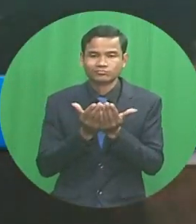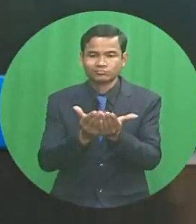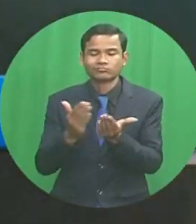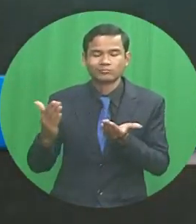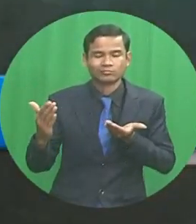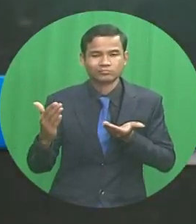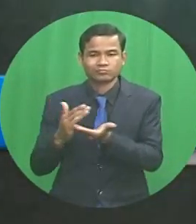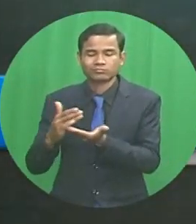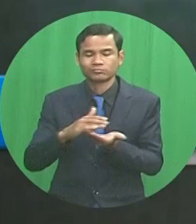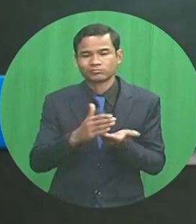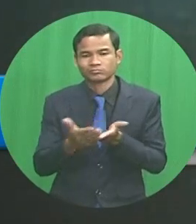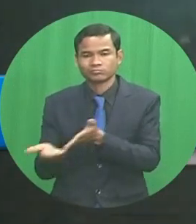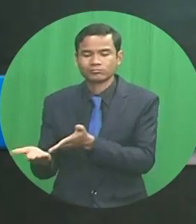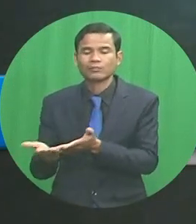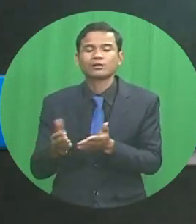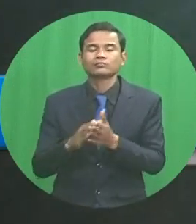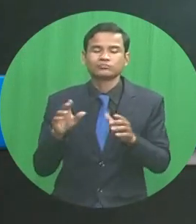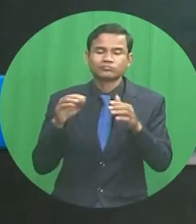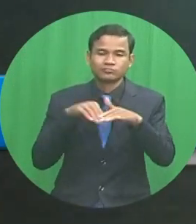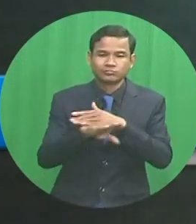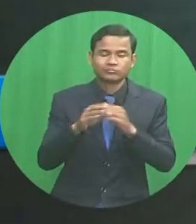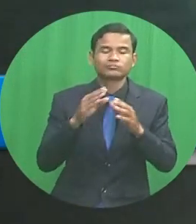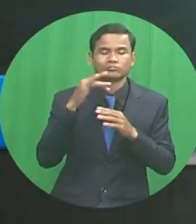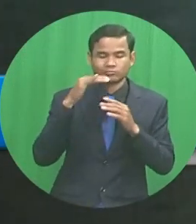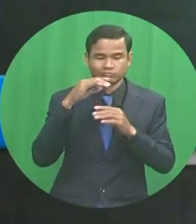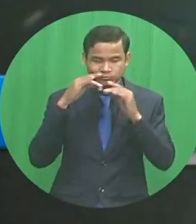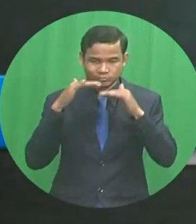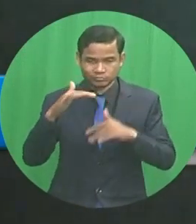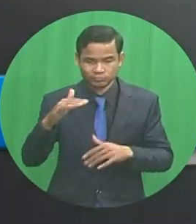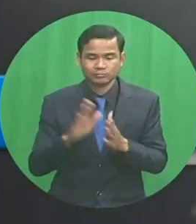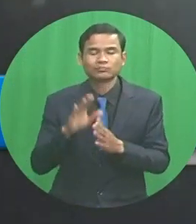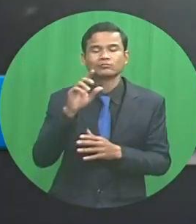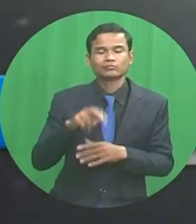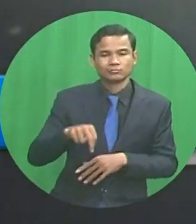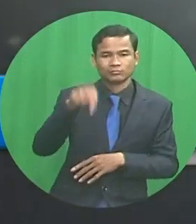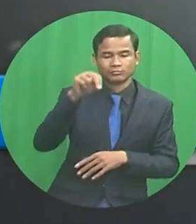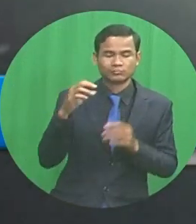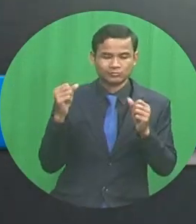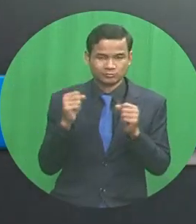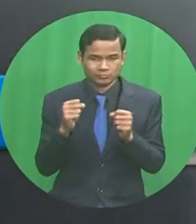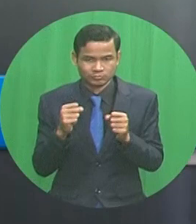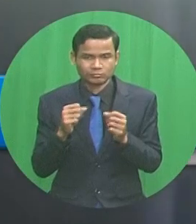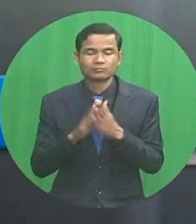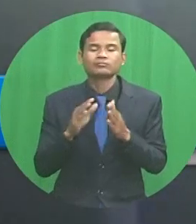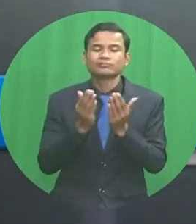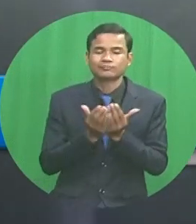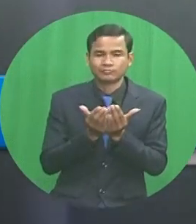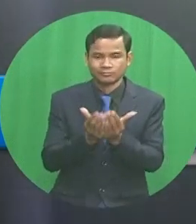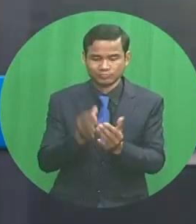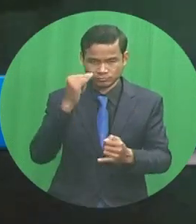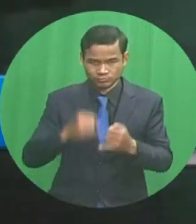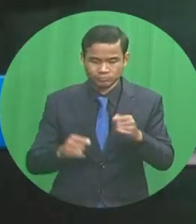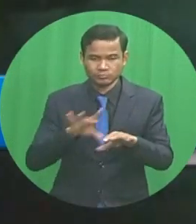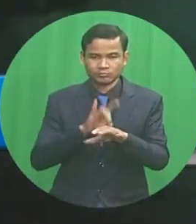ក៏បានលិចទៅក្នុងមហាសមុទ្រអាត្លង់ទិកនាភាគខាងជើងដ៏ត្រជាក់កប៉ាល់នេះមានជោគវាសនារបស់ខ្លួនចុងក្រោយក្នុង